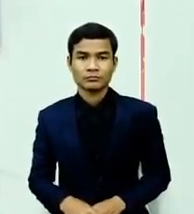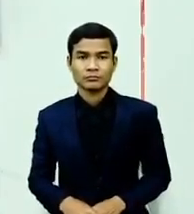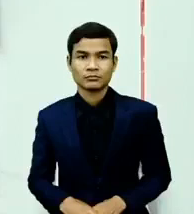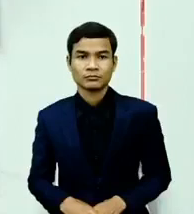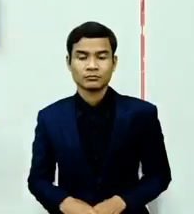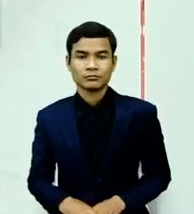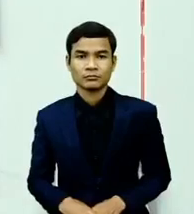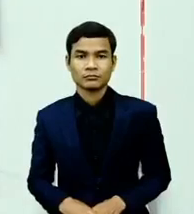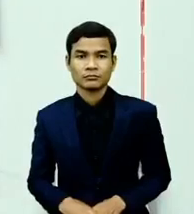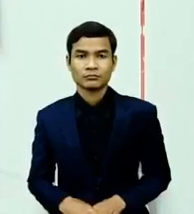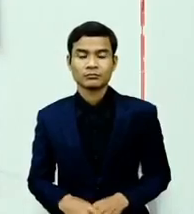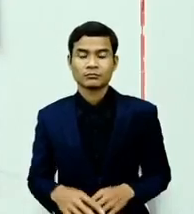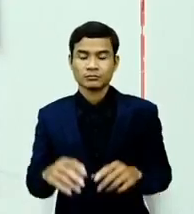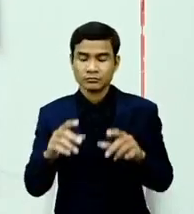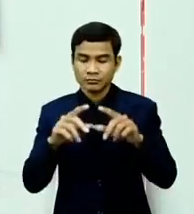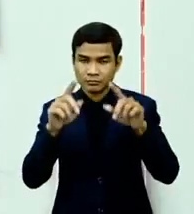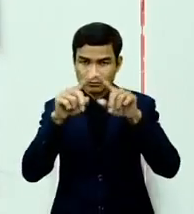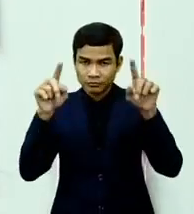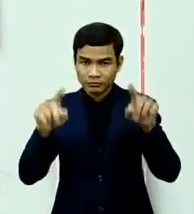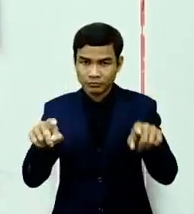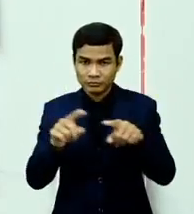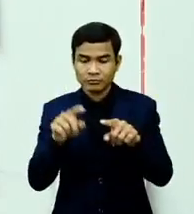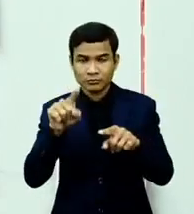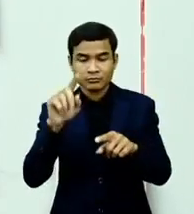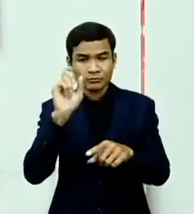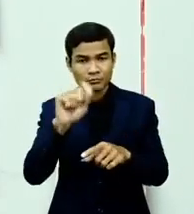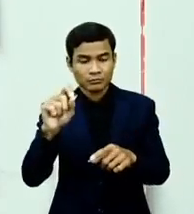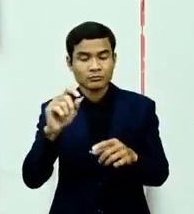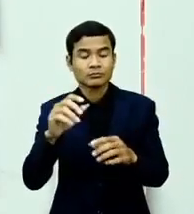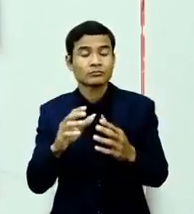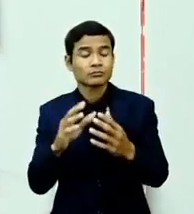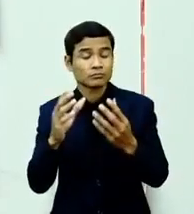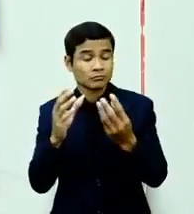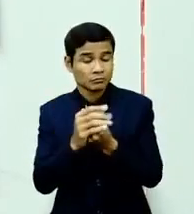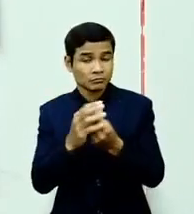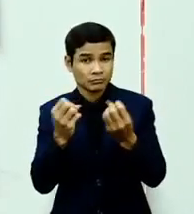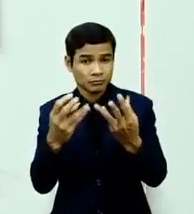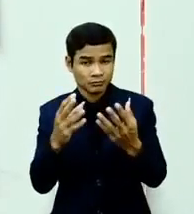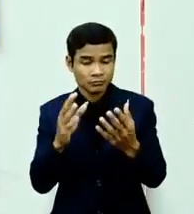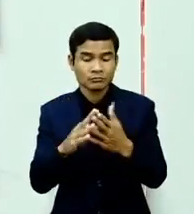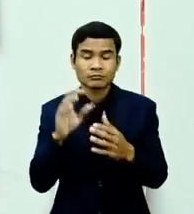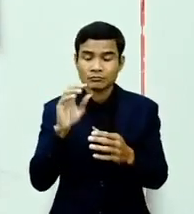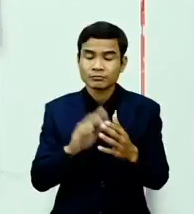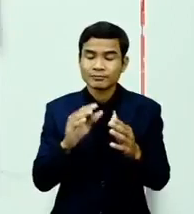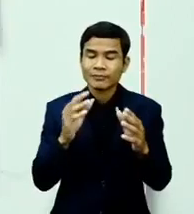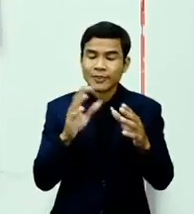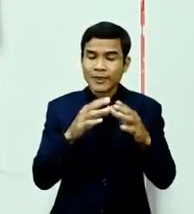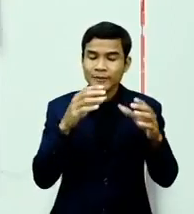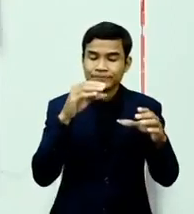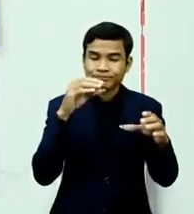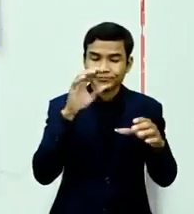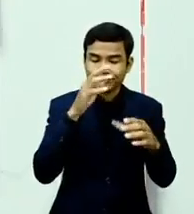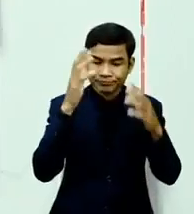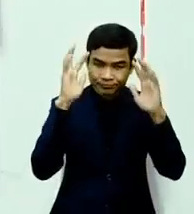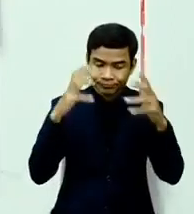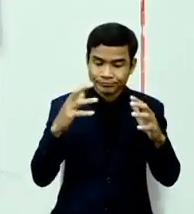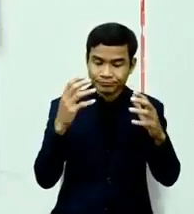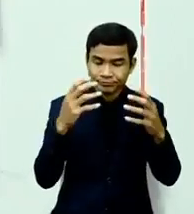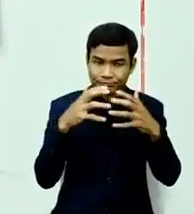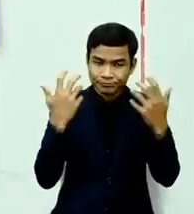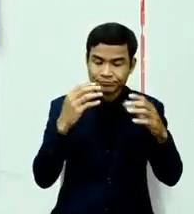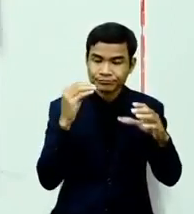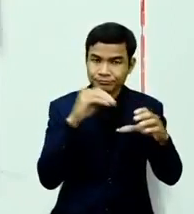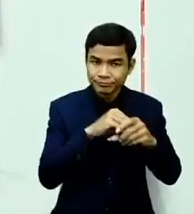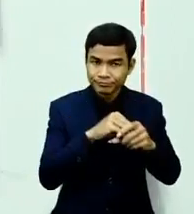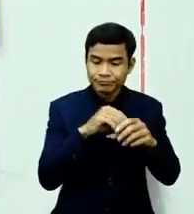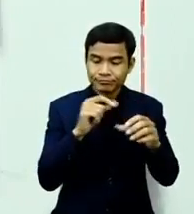ចាប្រអប់ខាងលើនេះគឺយើងត្រូវបំពេញតោដែលនៅខាងក្នុងចានេះគឺតោនៅខាងក្នុងដូច្នេះកូនត្រូវរាប់តោ